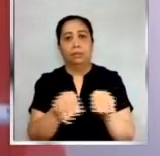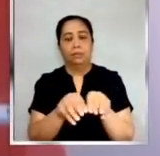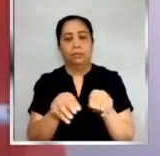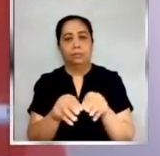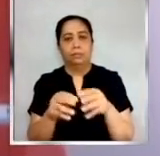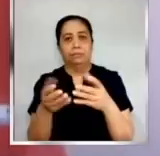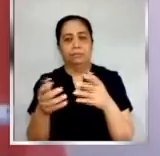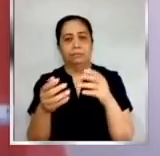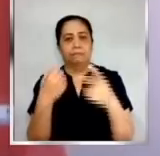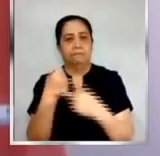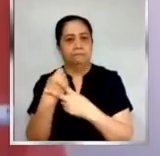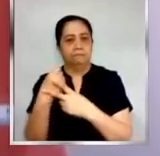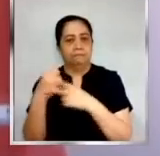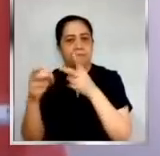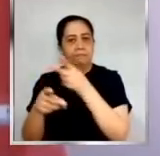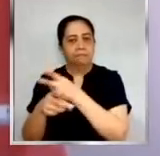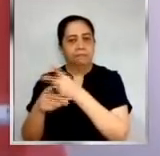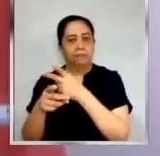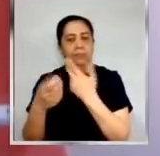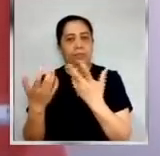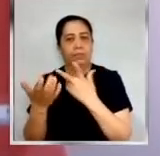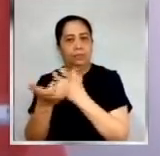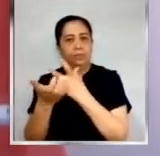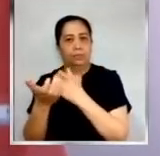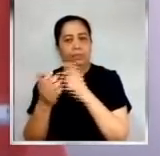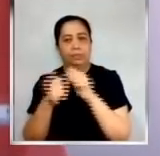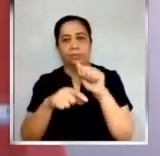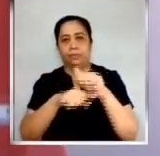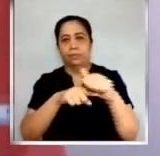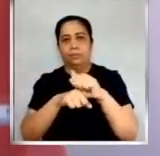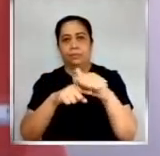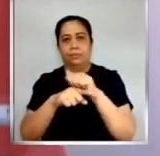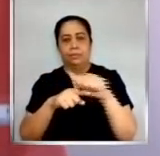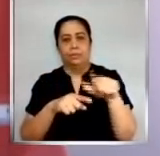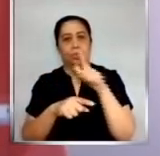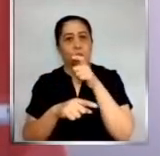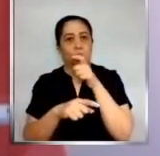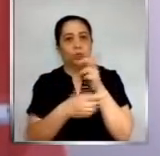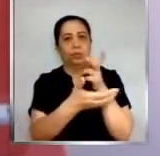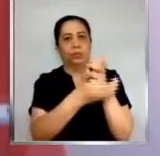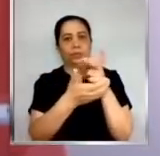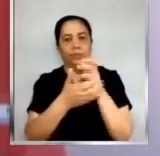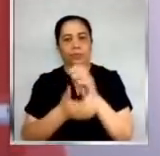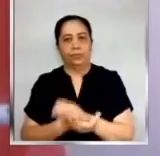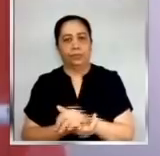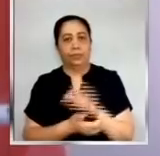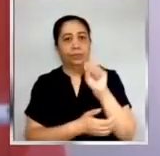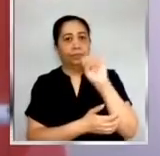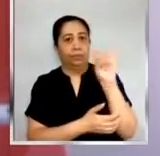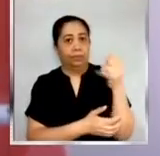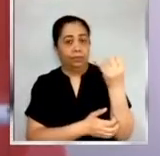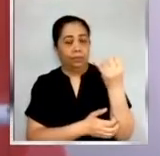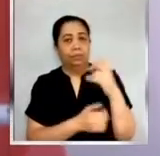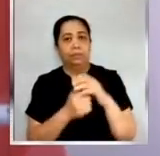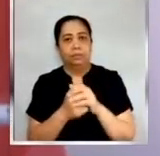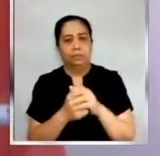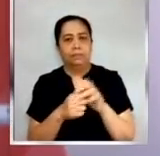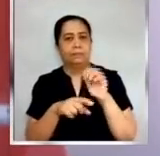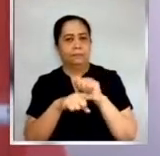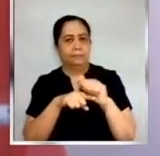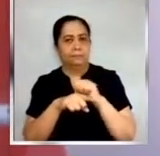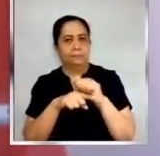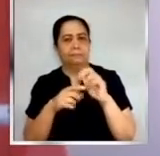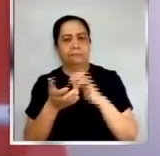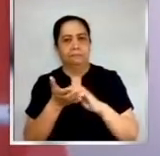pag-iimbakan ng mga bakuna at sa pagsasanay ng mga magbabakuna. Ang San Juan City naman, pinraktis na ang magiging